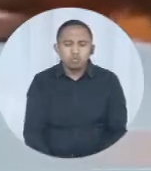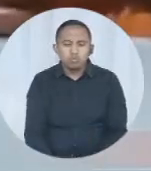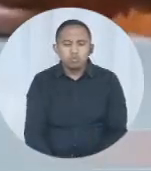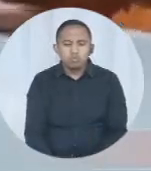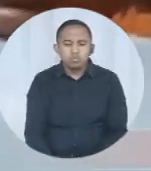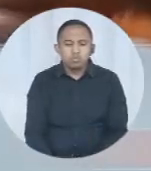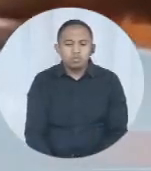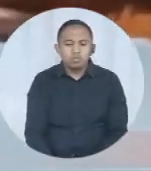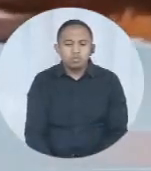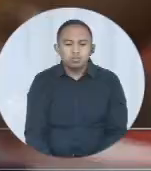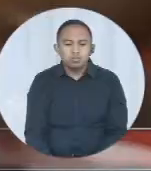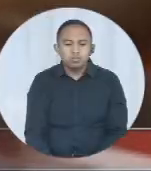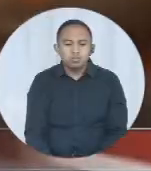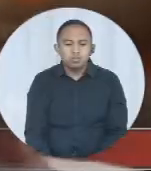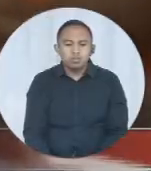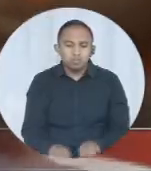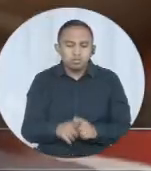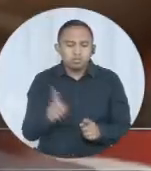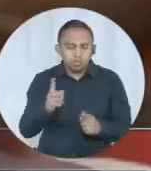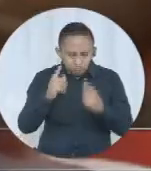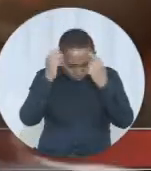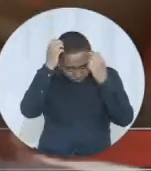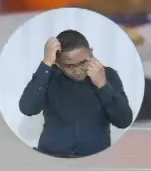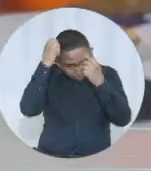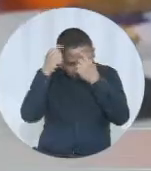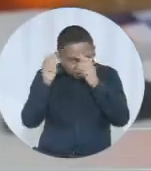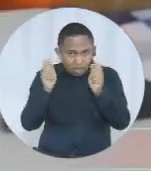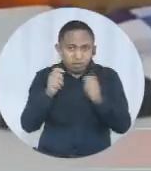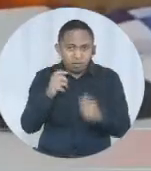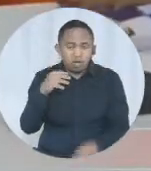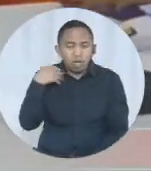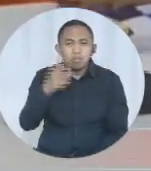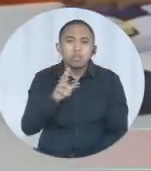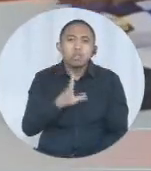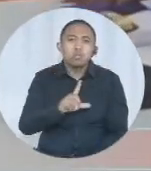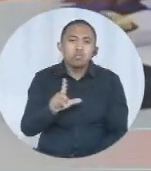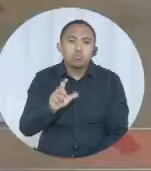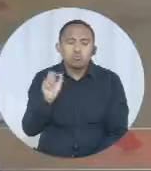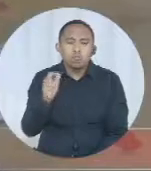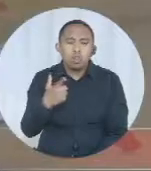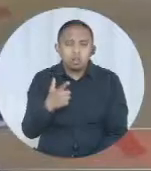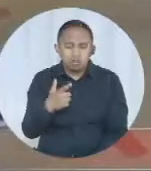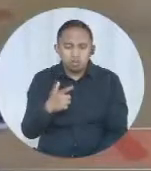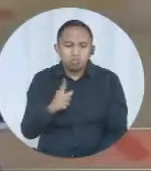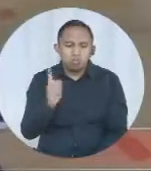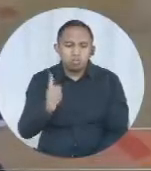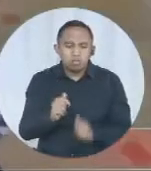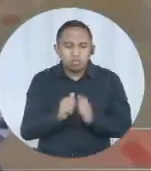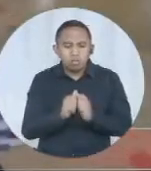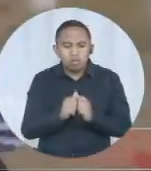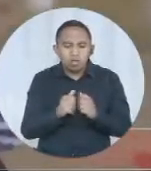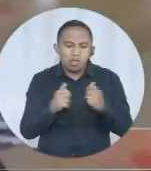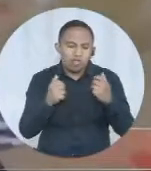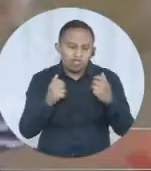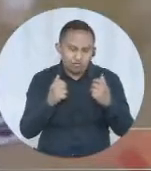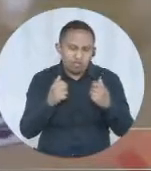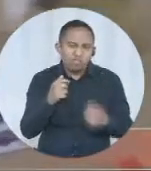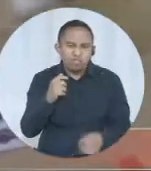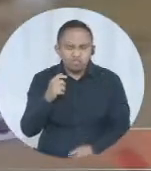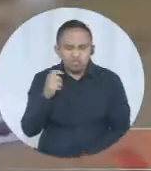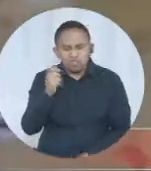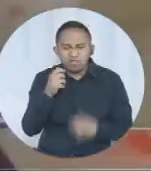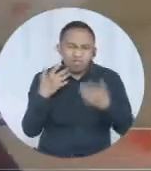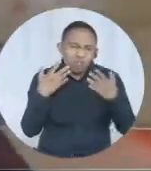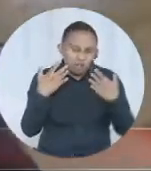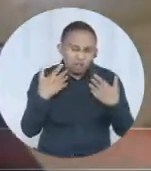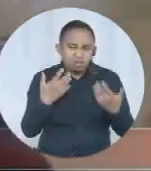Notapahana tamin'ny fihaonana ity ihany koa ny 23 volana jolay 2020 no hiara ifaly ny rehetra mpikatroka ao anatin'ny antoko